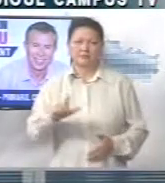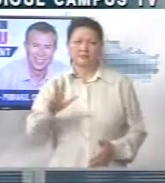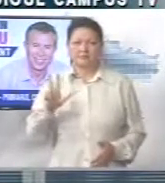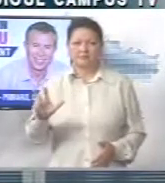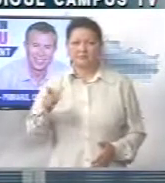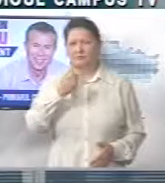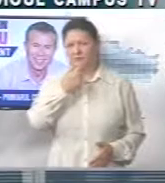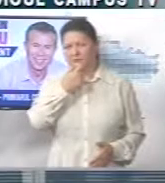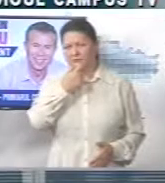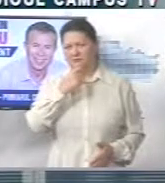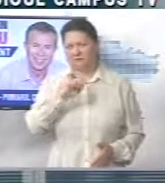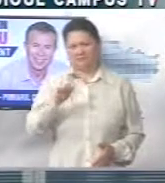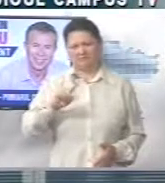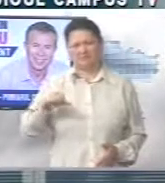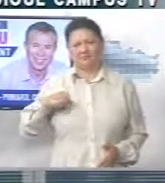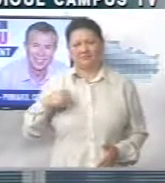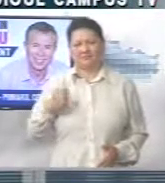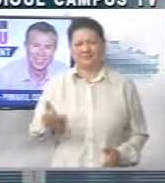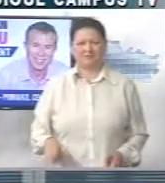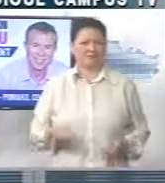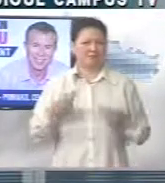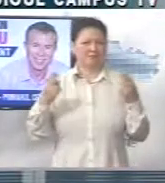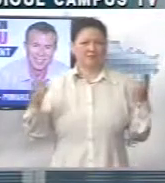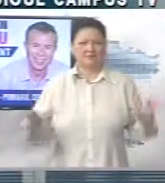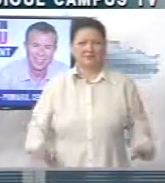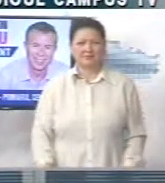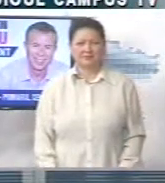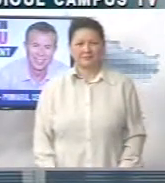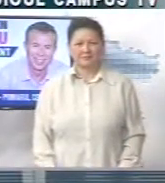nu sunt semnificative, să spun, ca să